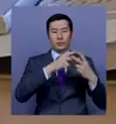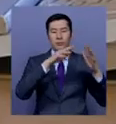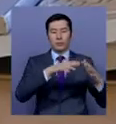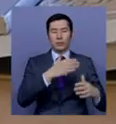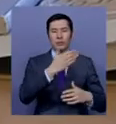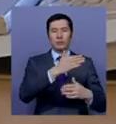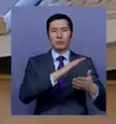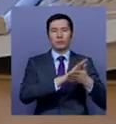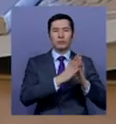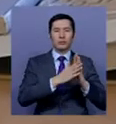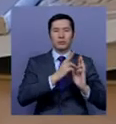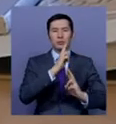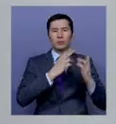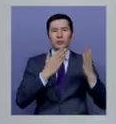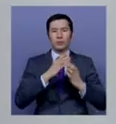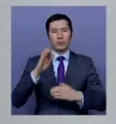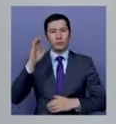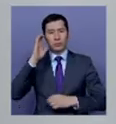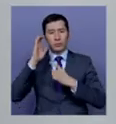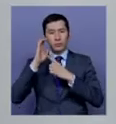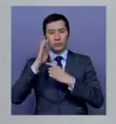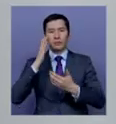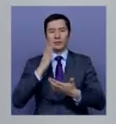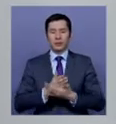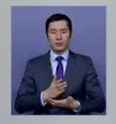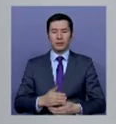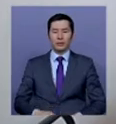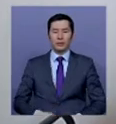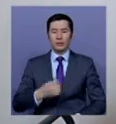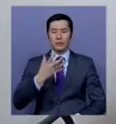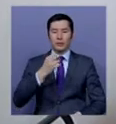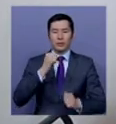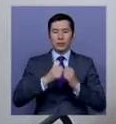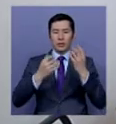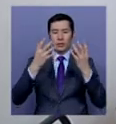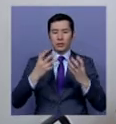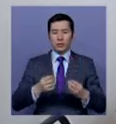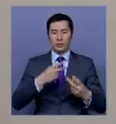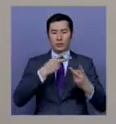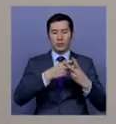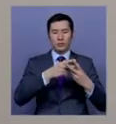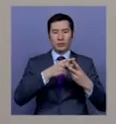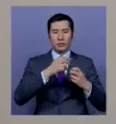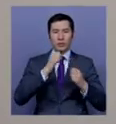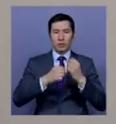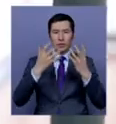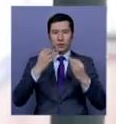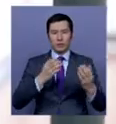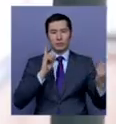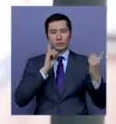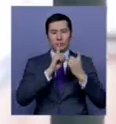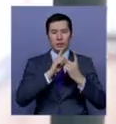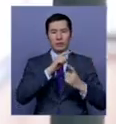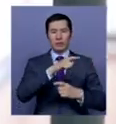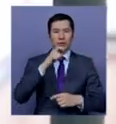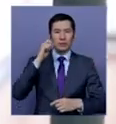Мұнда жасақ басшысы. Түрме әкімшілігі тіпті арнай прокурор да қарастырылған. Олар күн сайын жазасын өтеп жүргендерді қабылдайды. Бет жүзін жасыруды сұраған